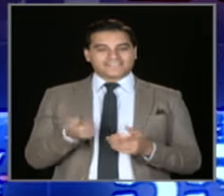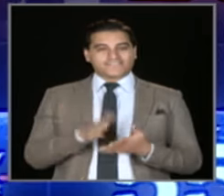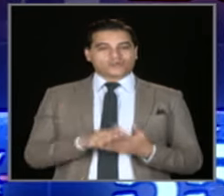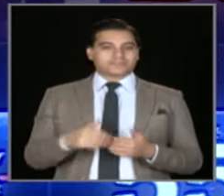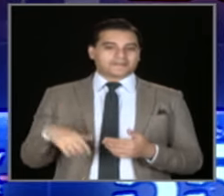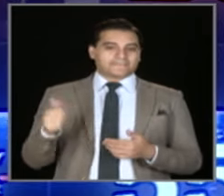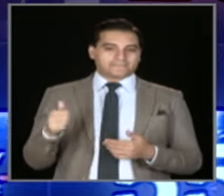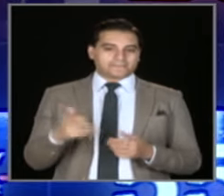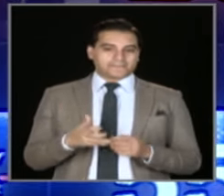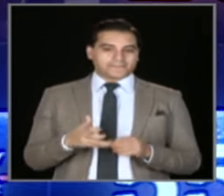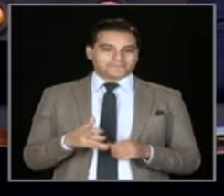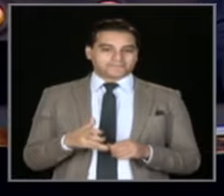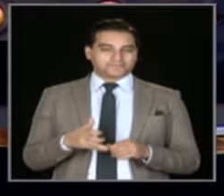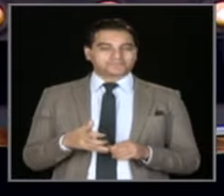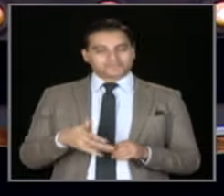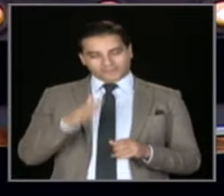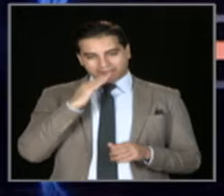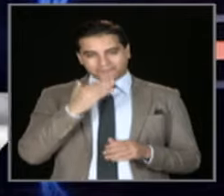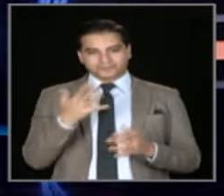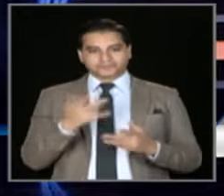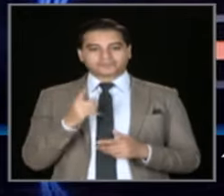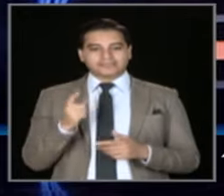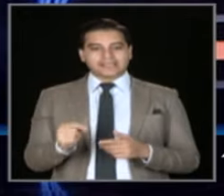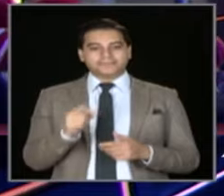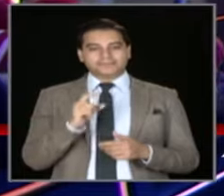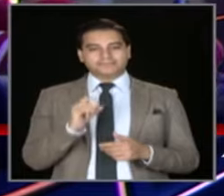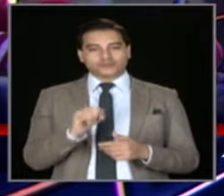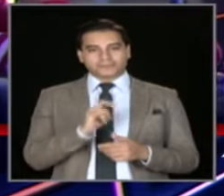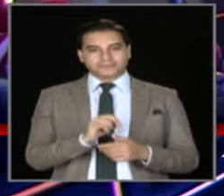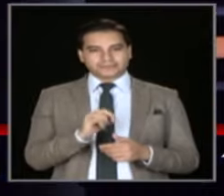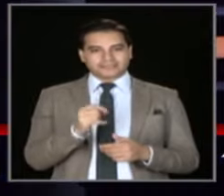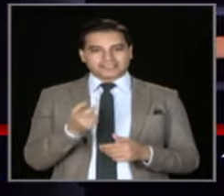أعتقدت إن هم هياخدوها فعلا. 55 كليوباترا، 60 أبو سمبل.